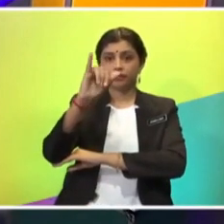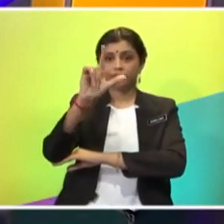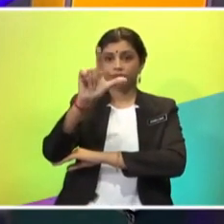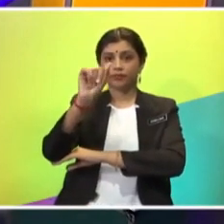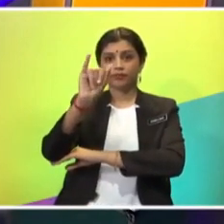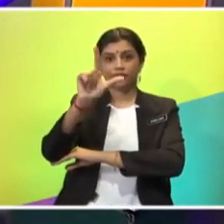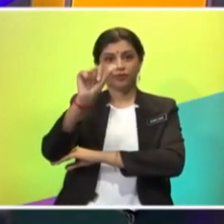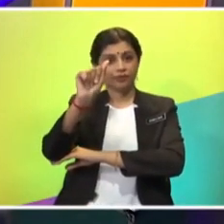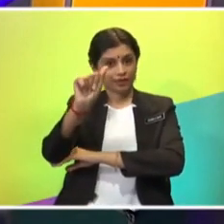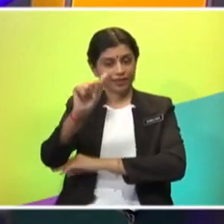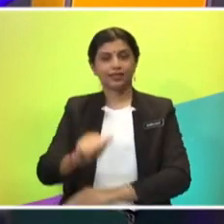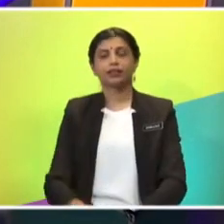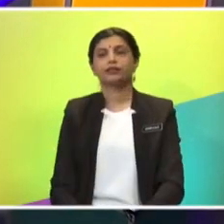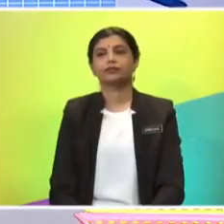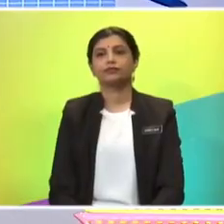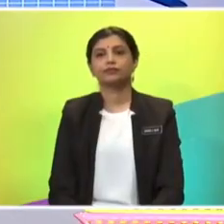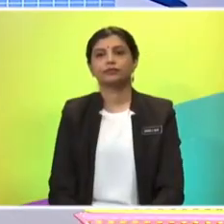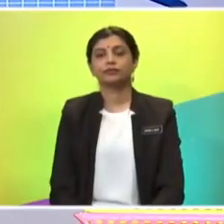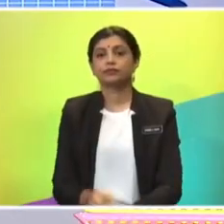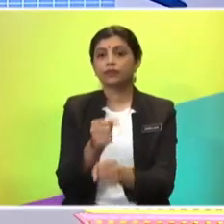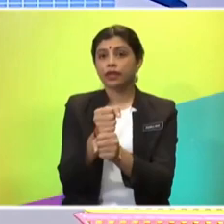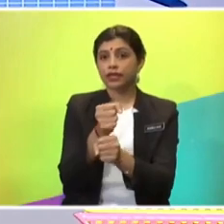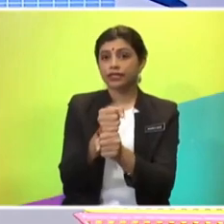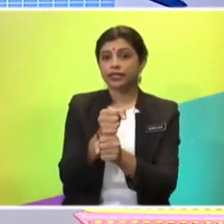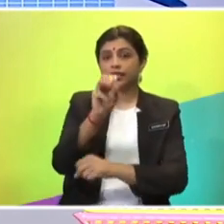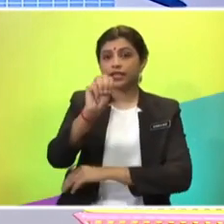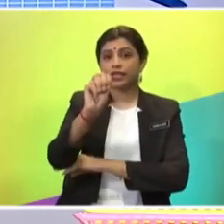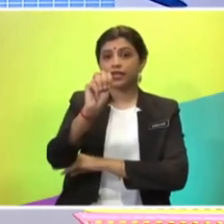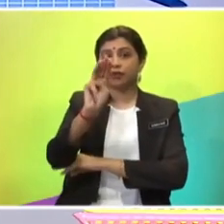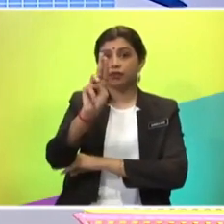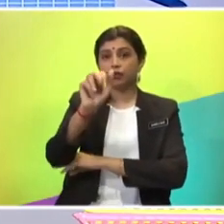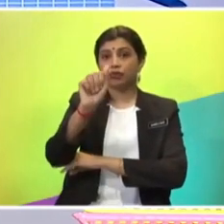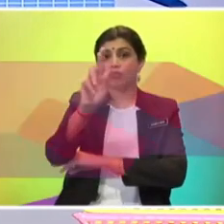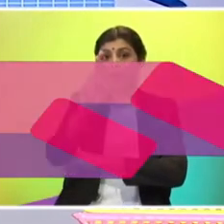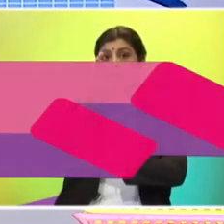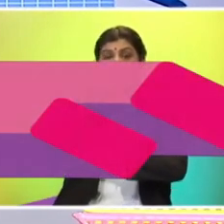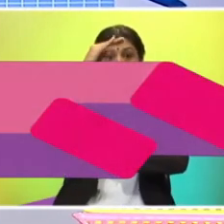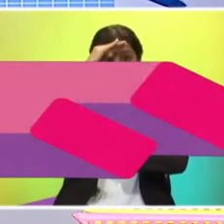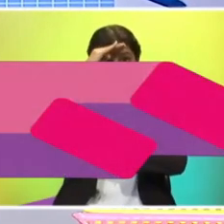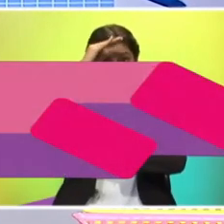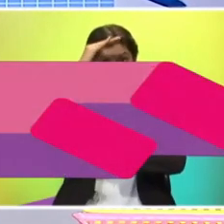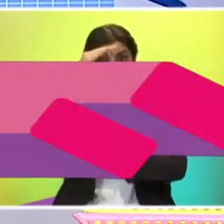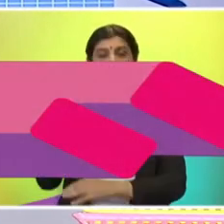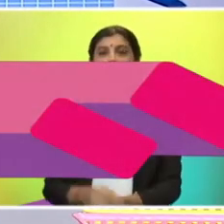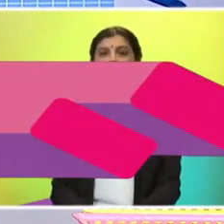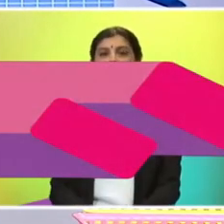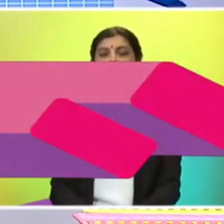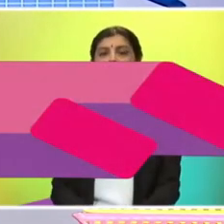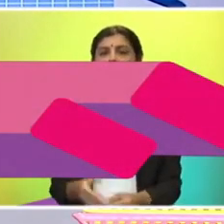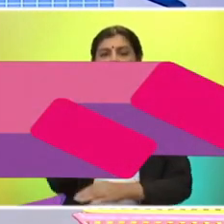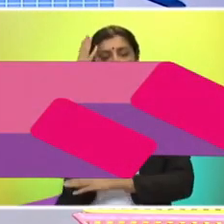Rashid. Saya berkhidmat di SK Sultan Abu Bakar 2 MUA. Baik. Dan saya telah